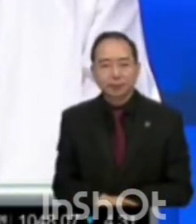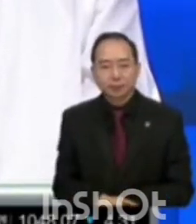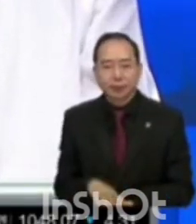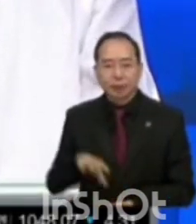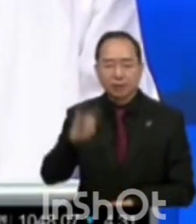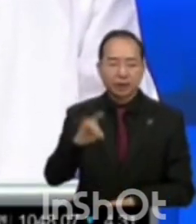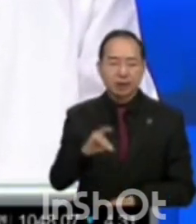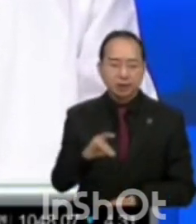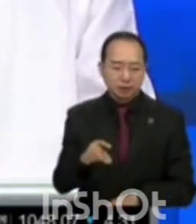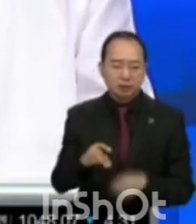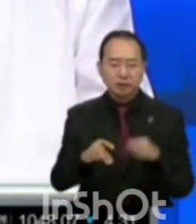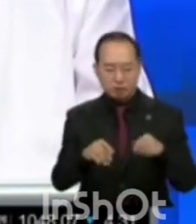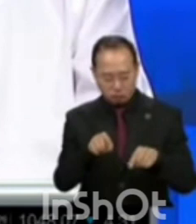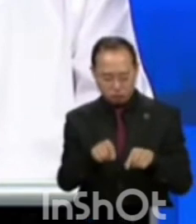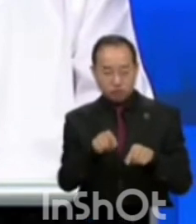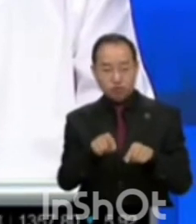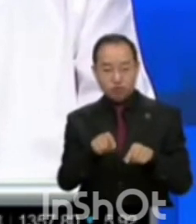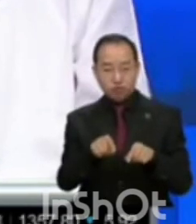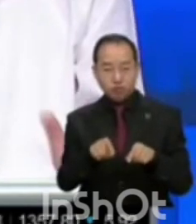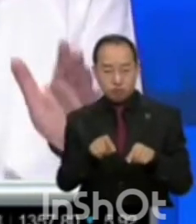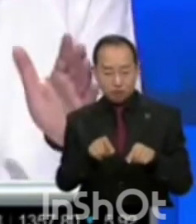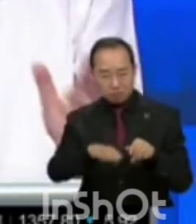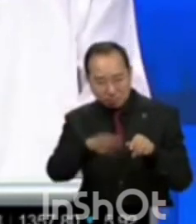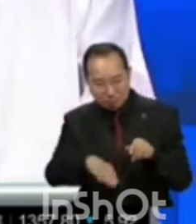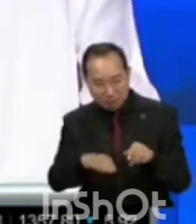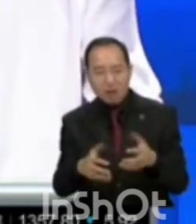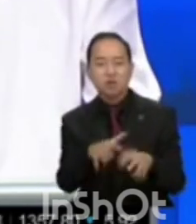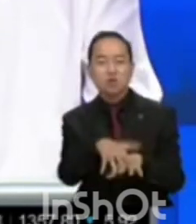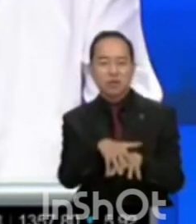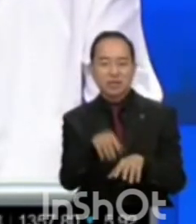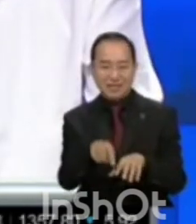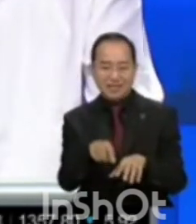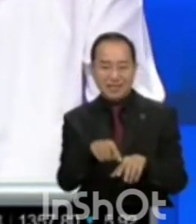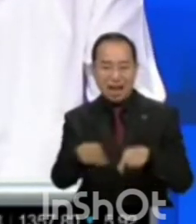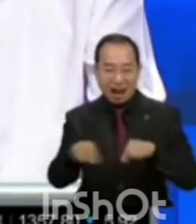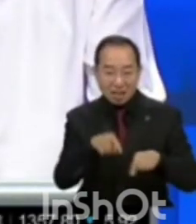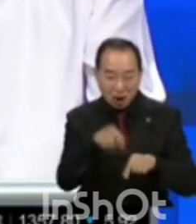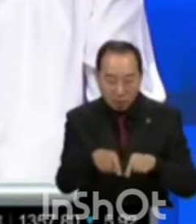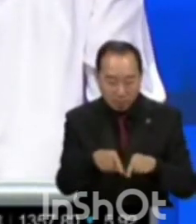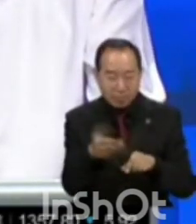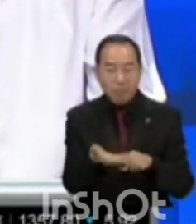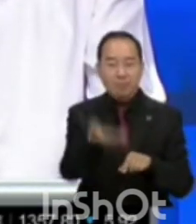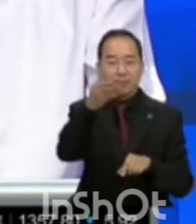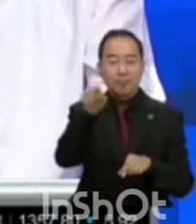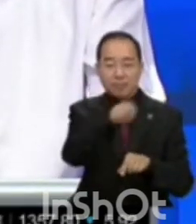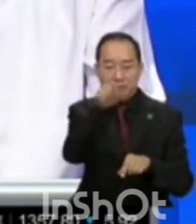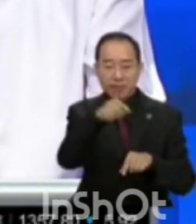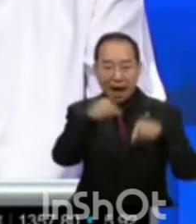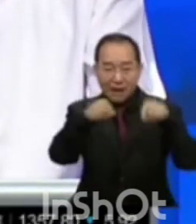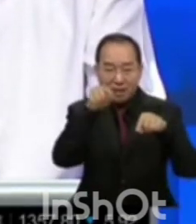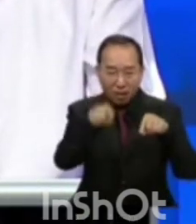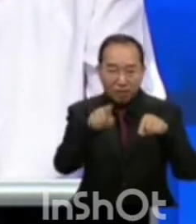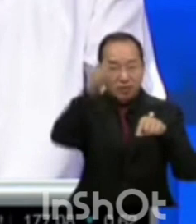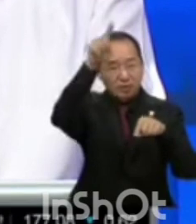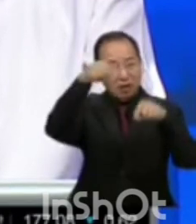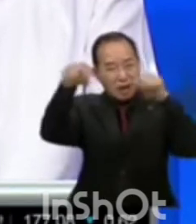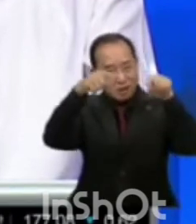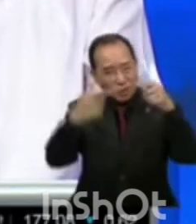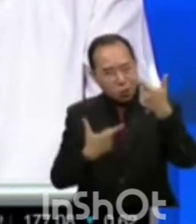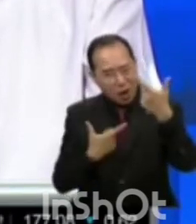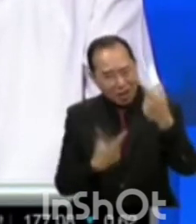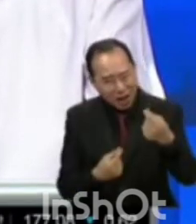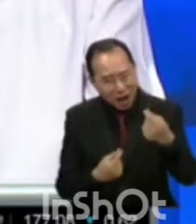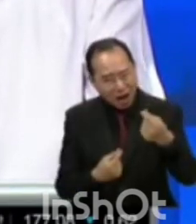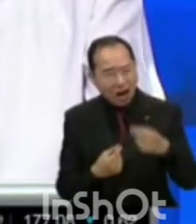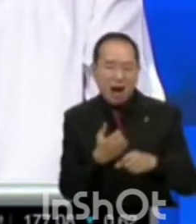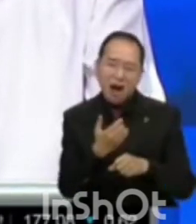기준하고 중앙정부 단위에서 할 기준들을 반드시 일치시킬 수 있을지는 좀 명확하게 말씀드리기 어렵습니다. 그런데